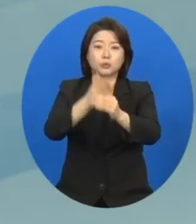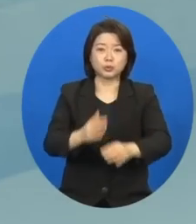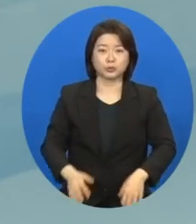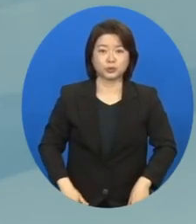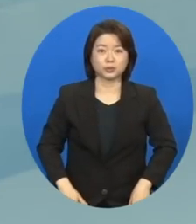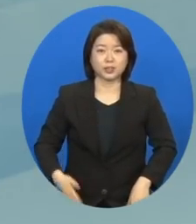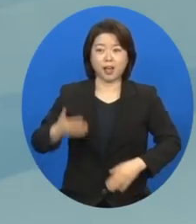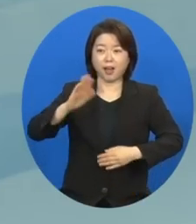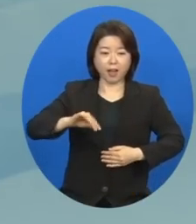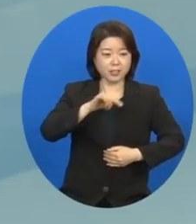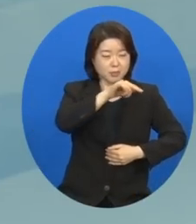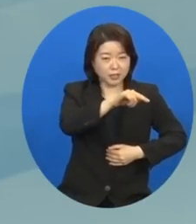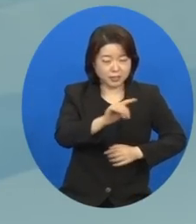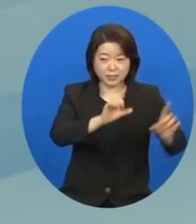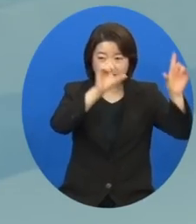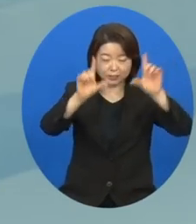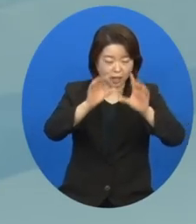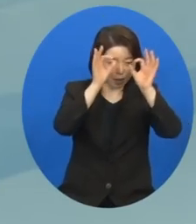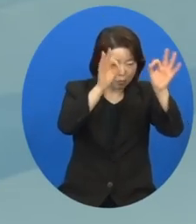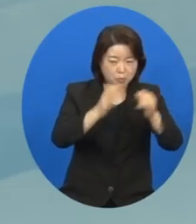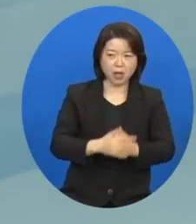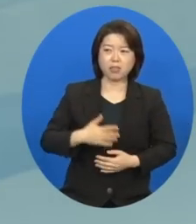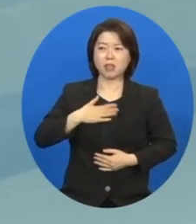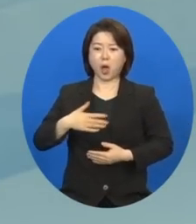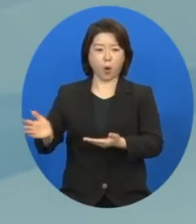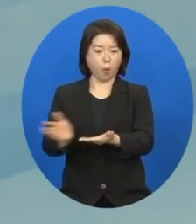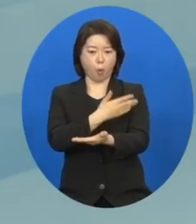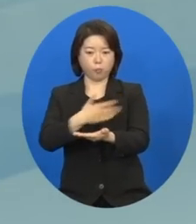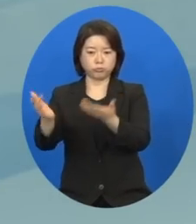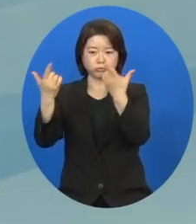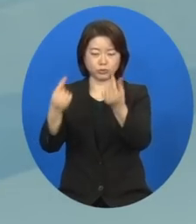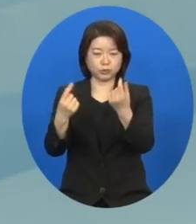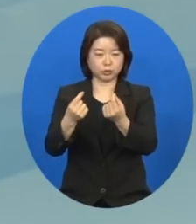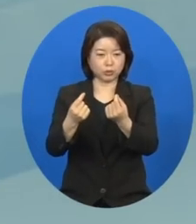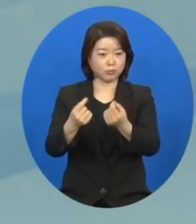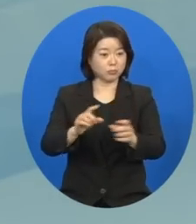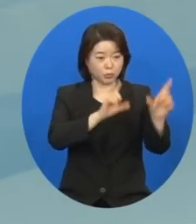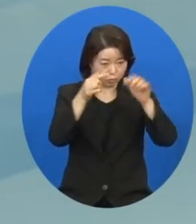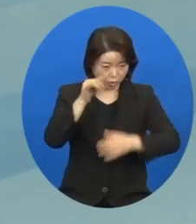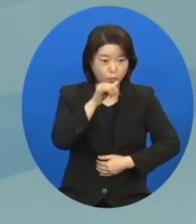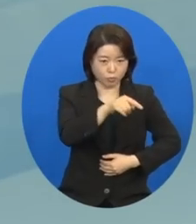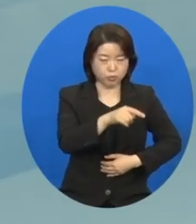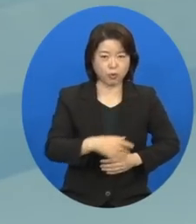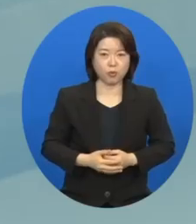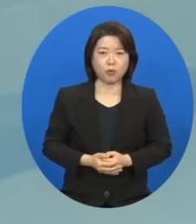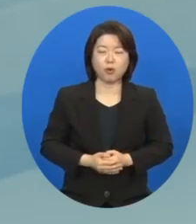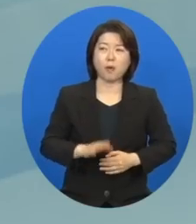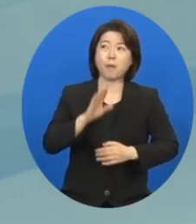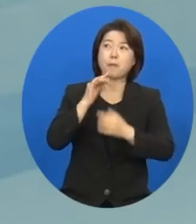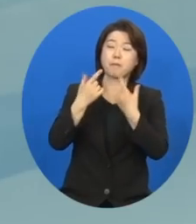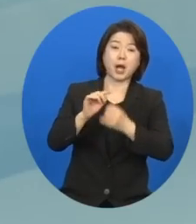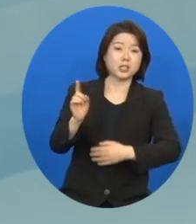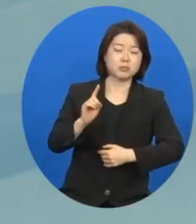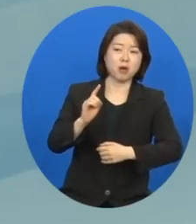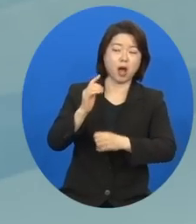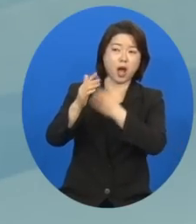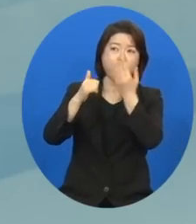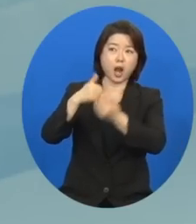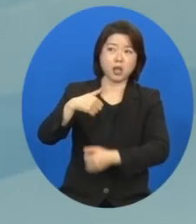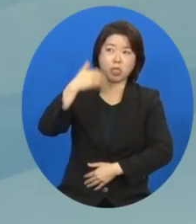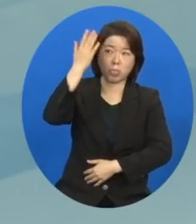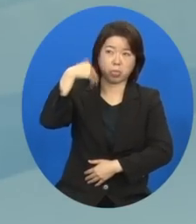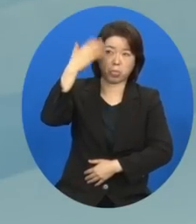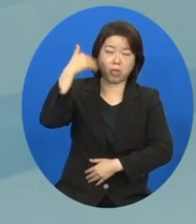너의 지금의 삶은 마치 내가 없는 것처럼 살고 있다는 것입니다. 쉽게 얘기해서 마치 하나님을 투명인간